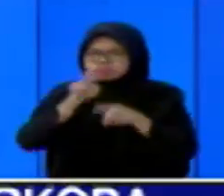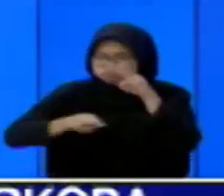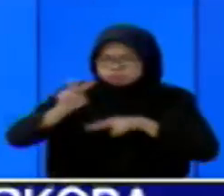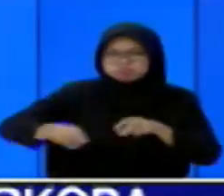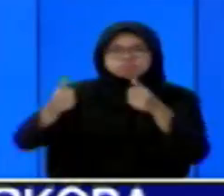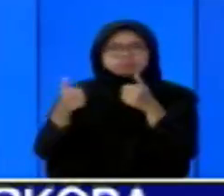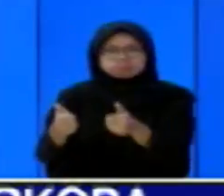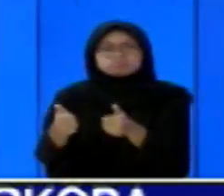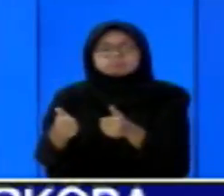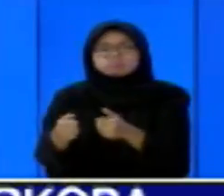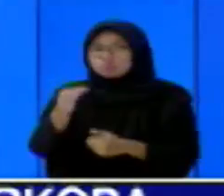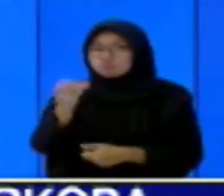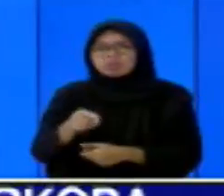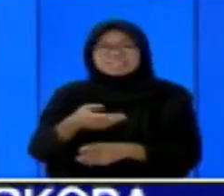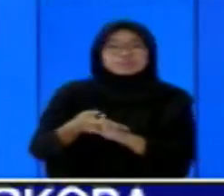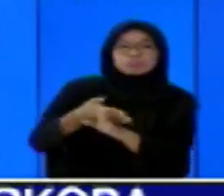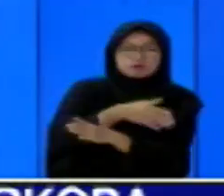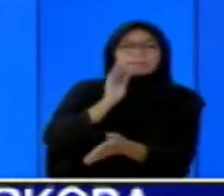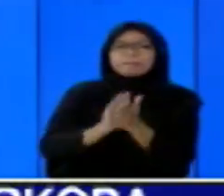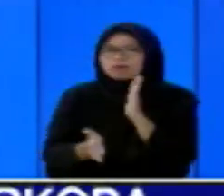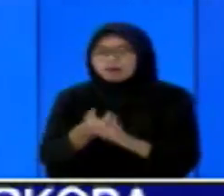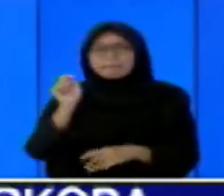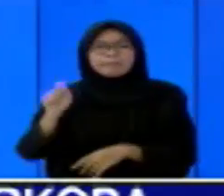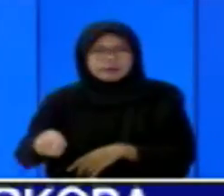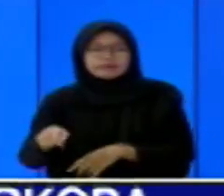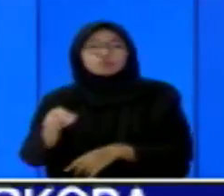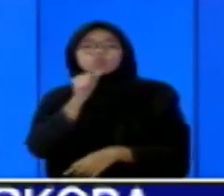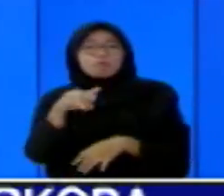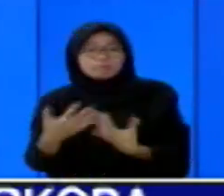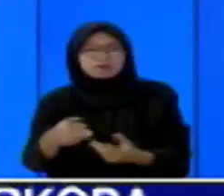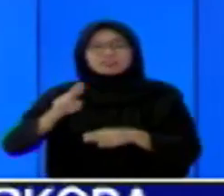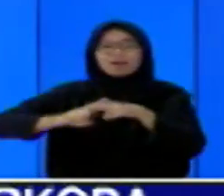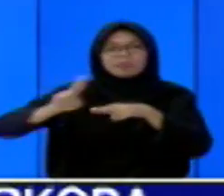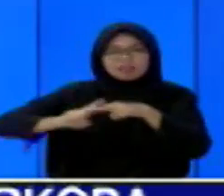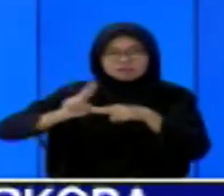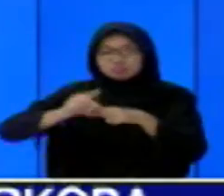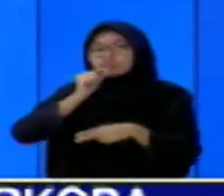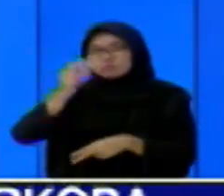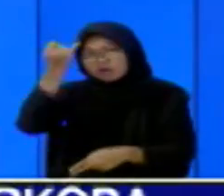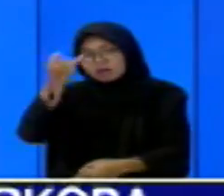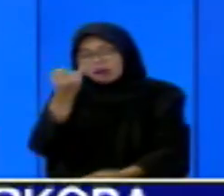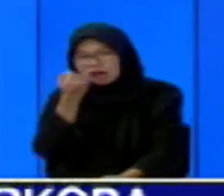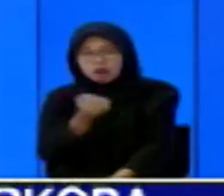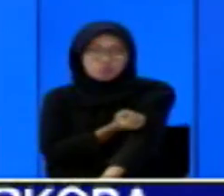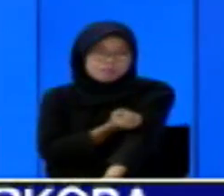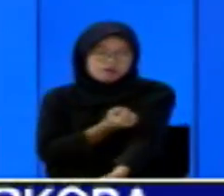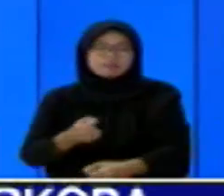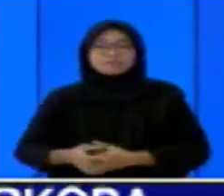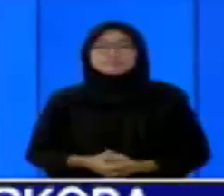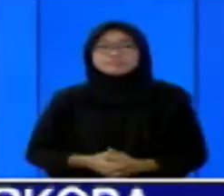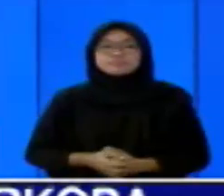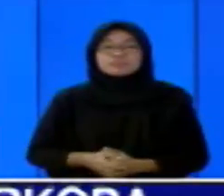namun memiliki fasilitas yang cukup untuk observasi. Pulau ini sebelumnya pernah digunakan untuk rehabilitasi pecandu